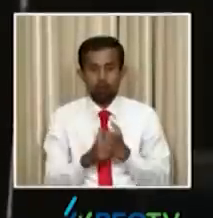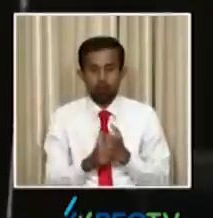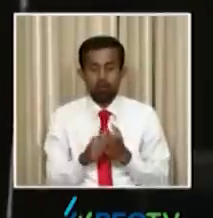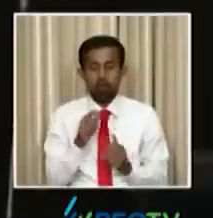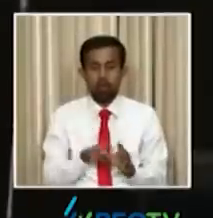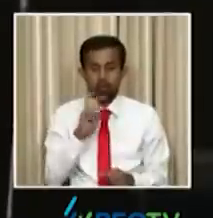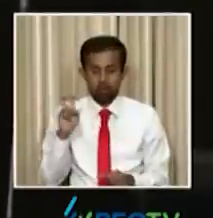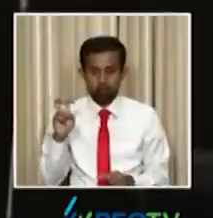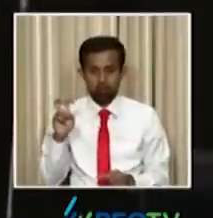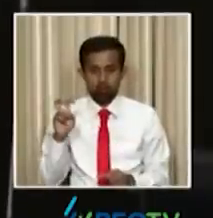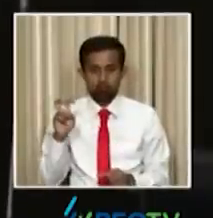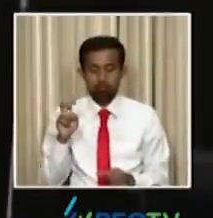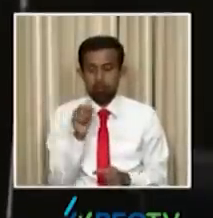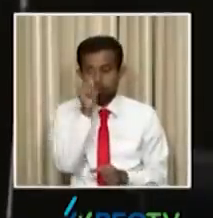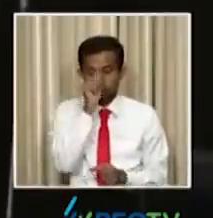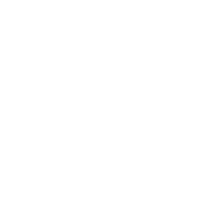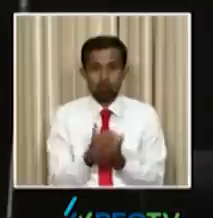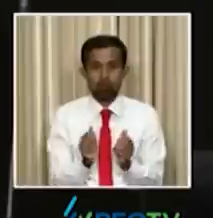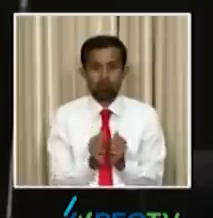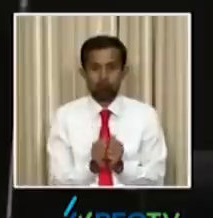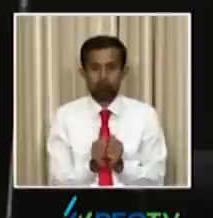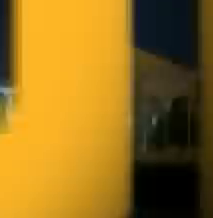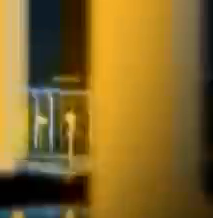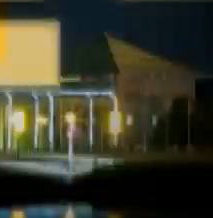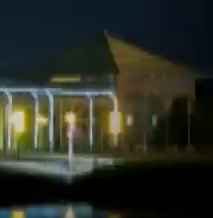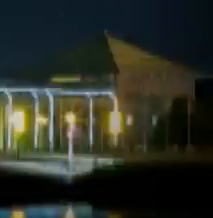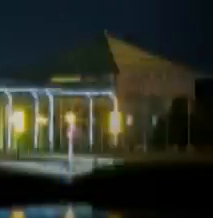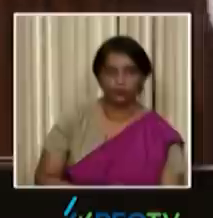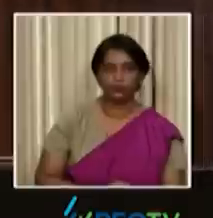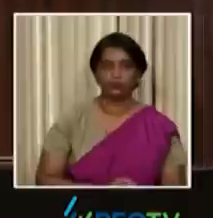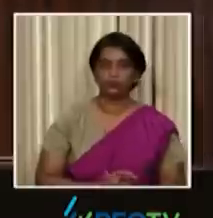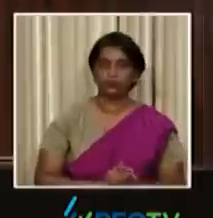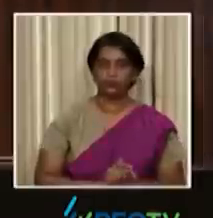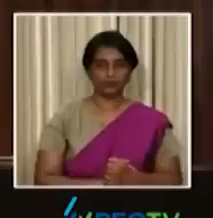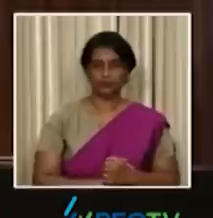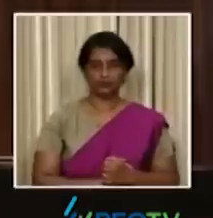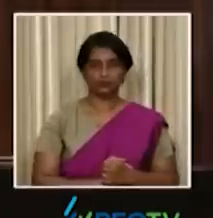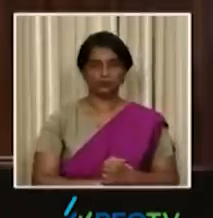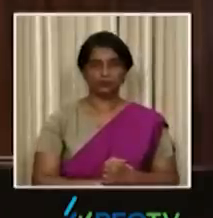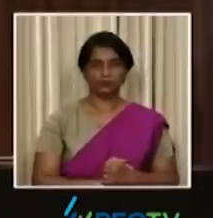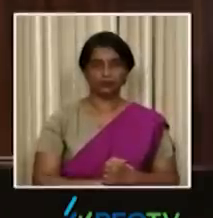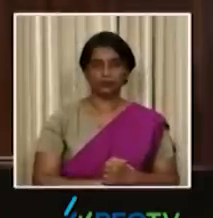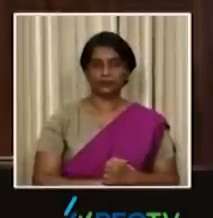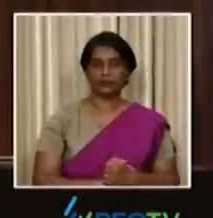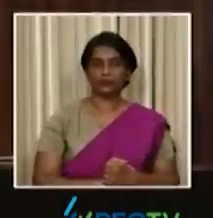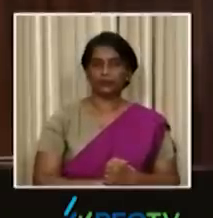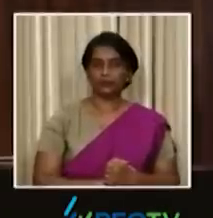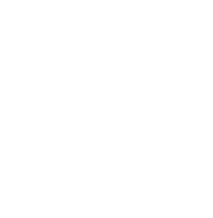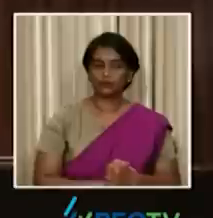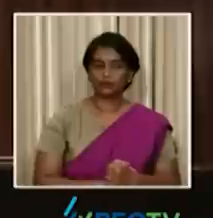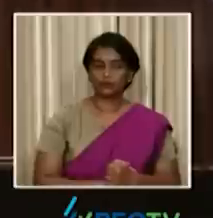අවුරුදු දෙකමාරක් මේ හොරකම් නවත්තන්න කටයුතු කරා කරගන්න පුළුවන් උනත් මූල්‍ය බංකොලොත් භාවයේ හේතු පරීක්ෂා කර පාර්ලිමේන්තුවට